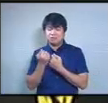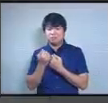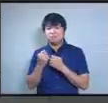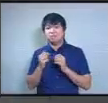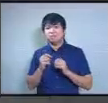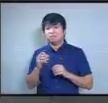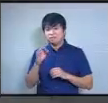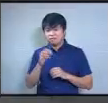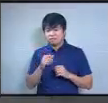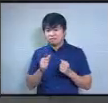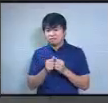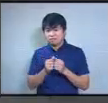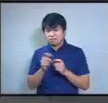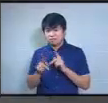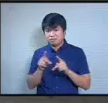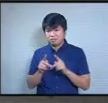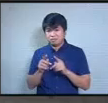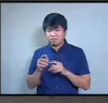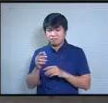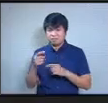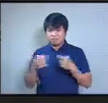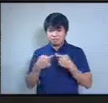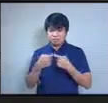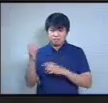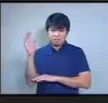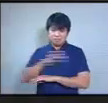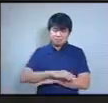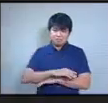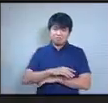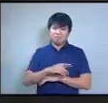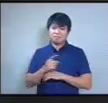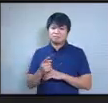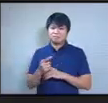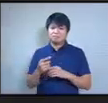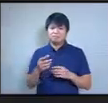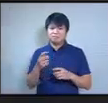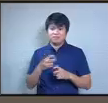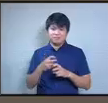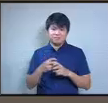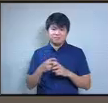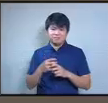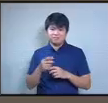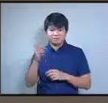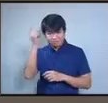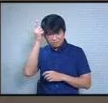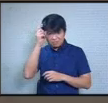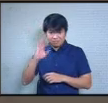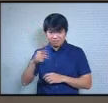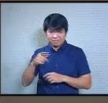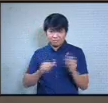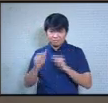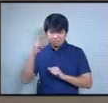kababayan. Bagsak pa rin ang linya ng kuryente sa Gumaca, pahirapan din ang cellphone signal. Umaaksyon!